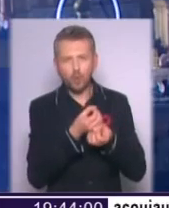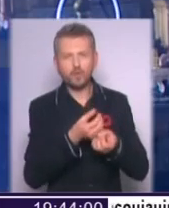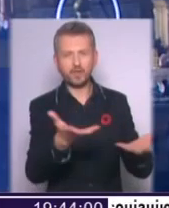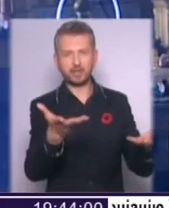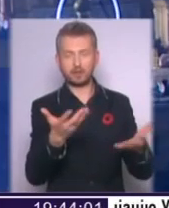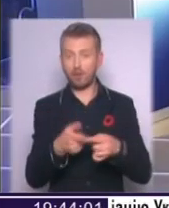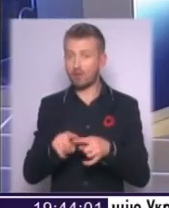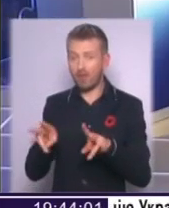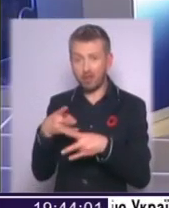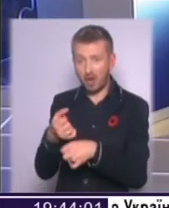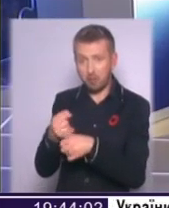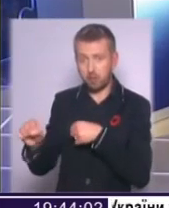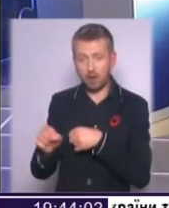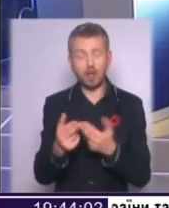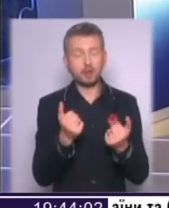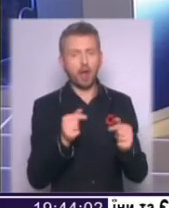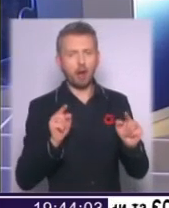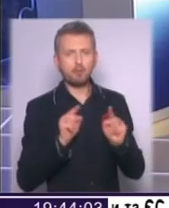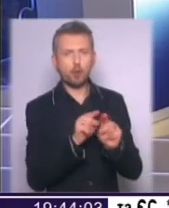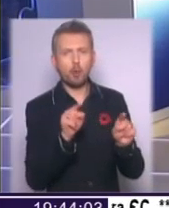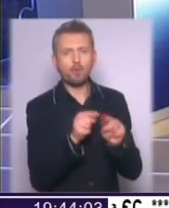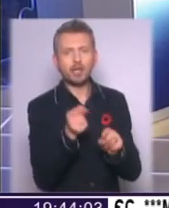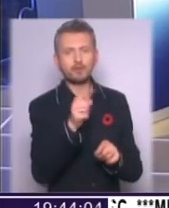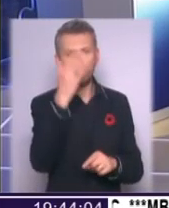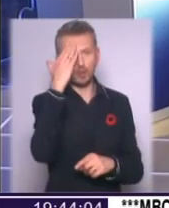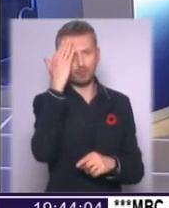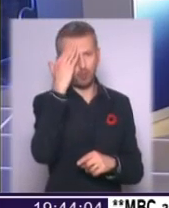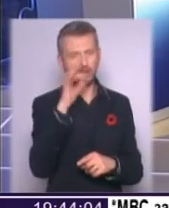нав'язливо робити, звичайно. А от пропагувати в той спосіб, про який